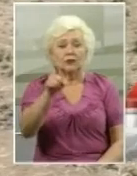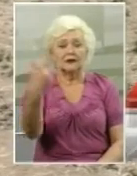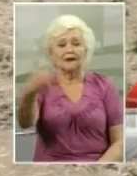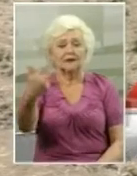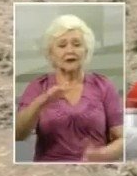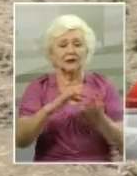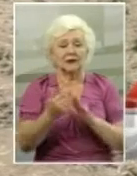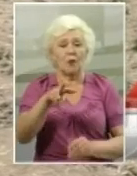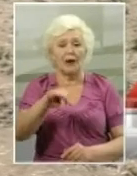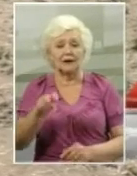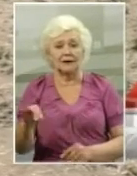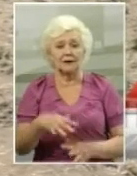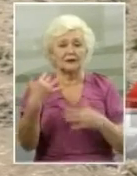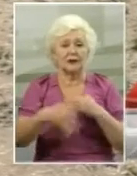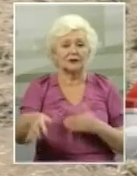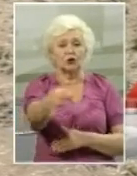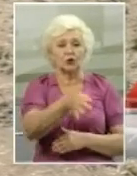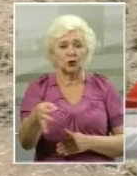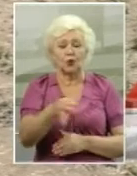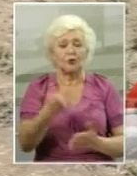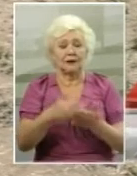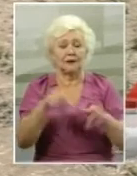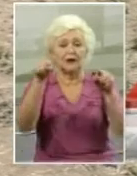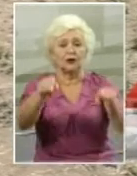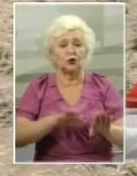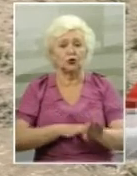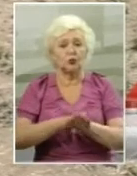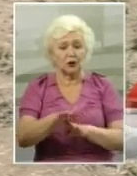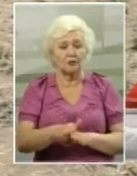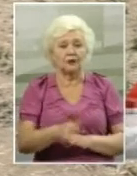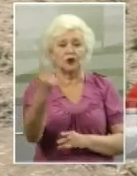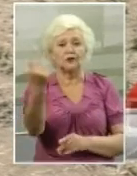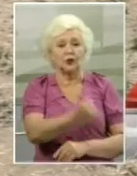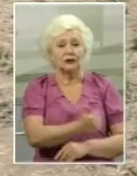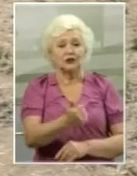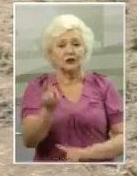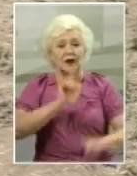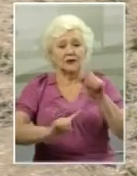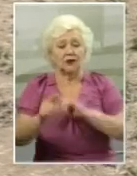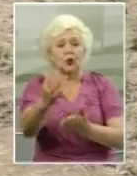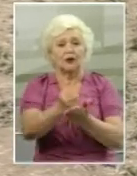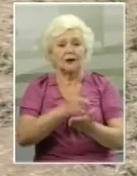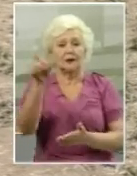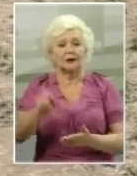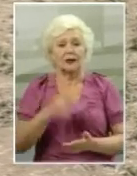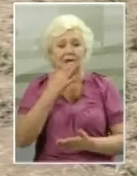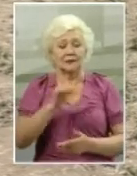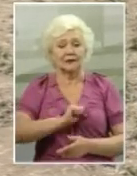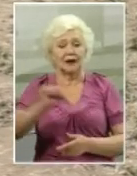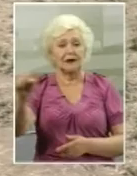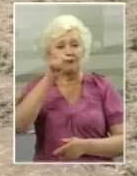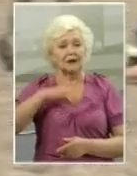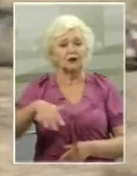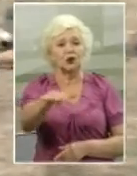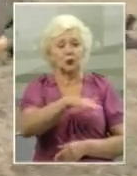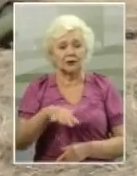11.30, село Микільське Херсонської області. Наразі тут проходять двотижневі збори резервістів Національної гвардії